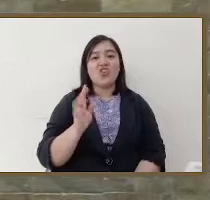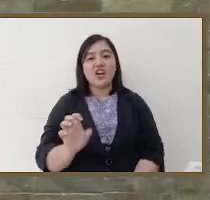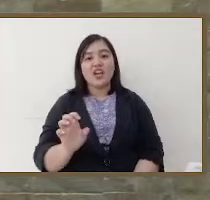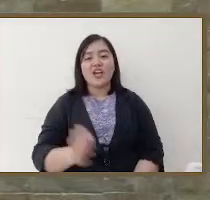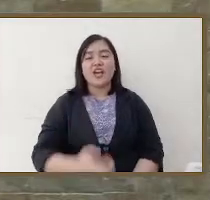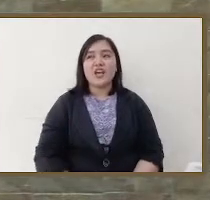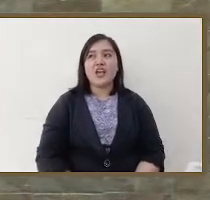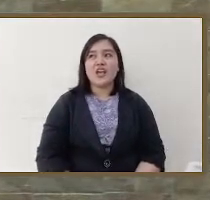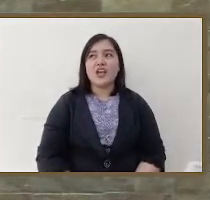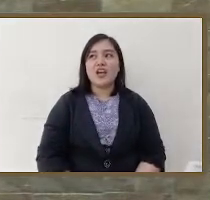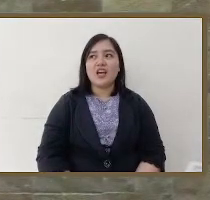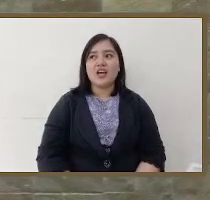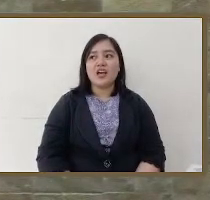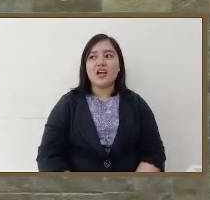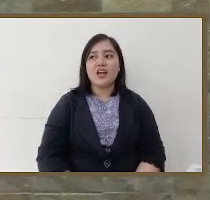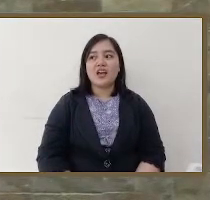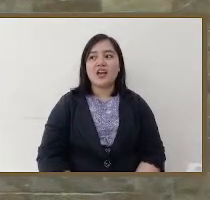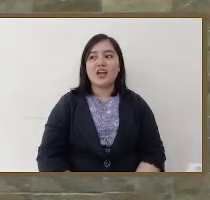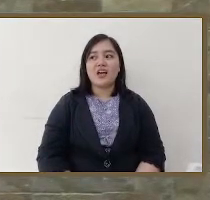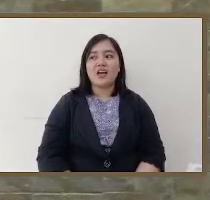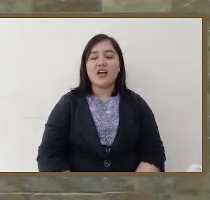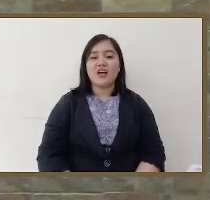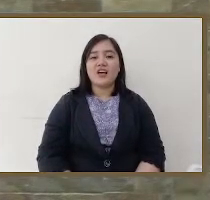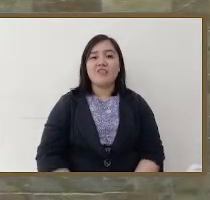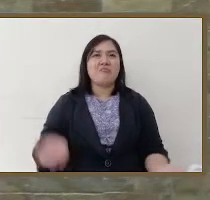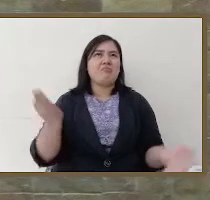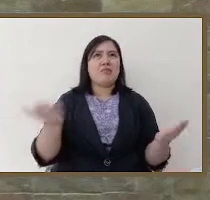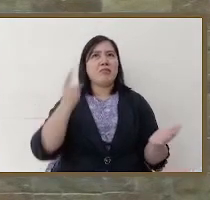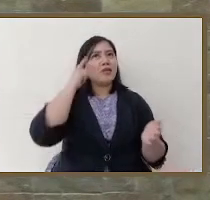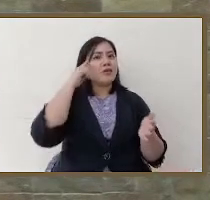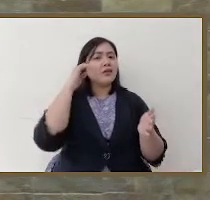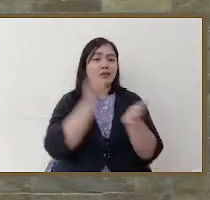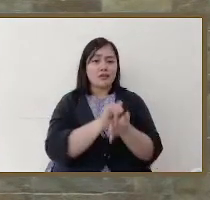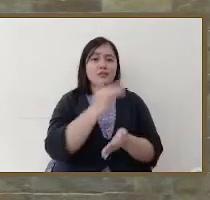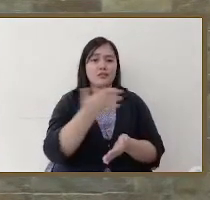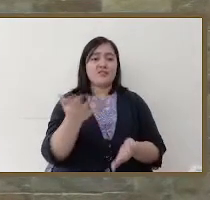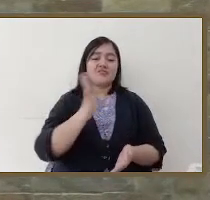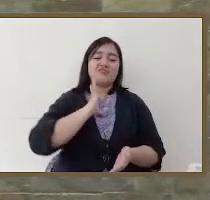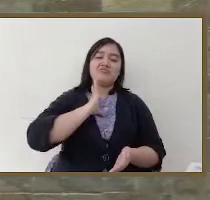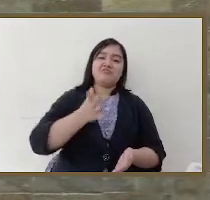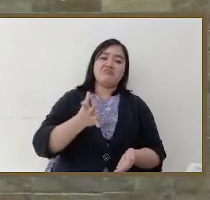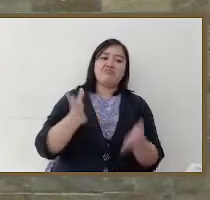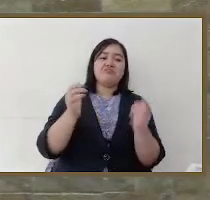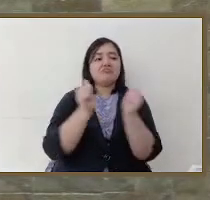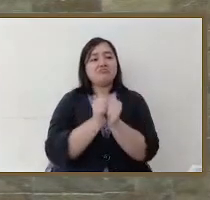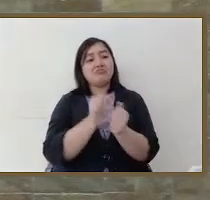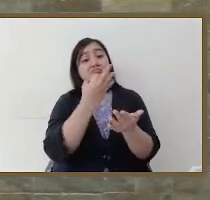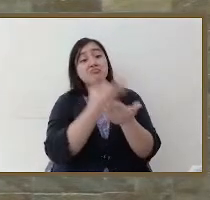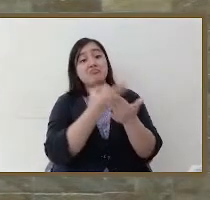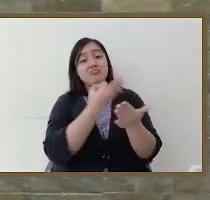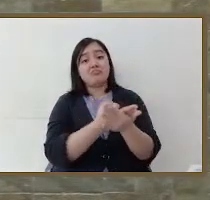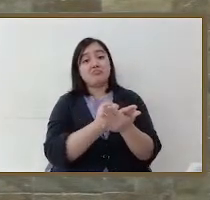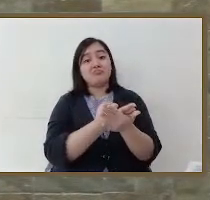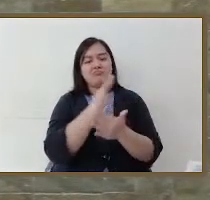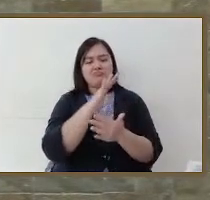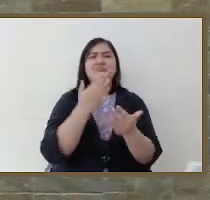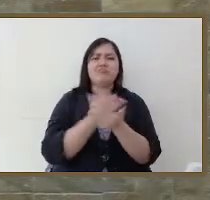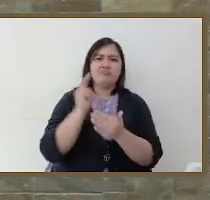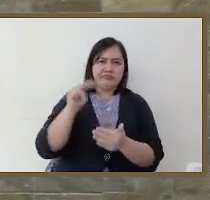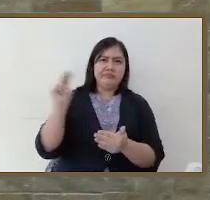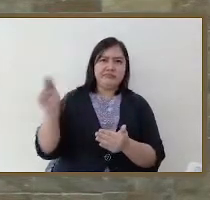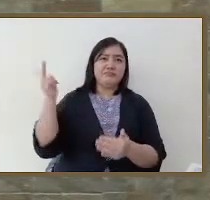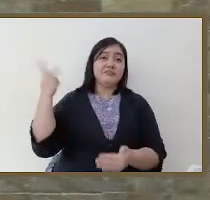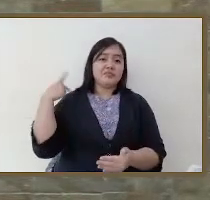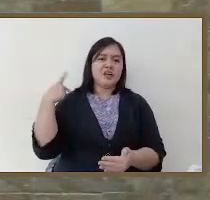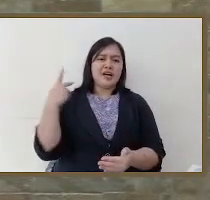Bigyan ko lamang ng pera ang aking asawa, ayos na yan. Bigyan ko lamang yan ng sakyan ng bahay, ayos na yan. Lahat ng pangailangan niya, lahat siya, nasa